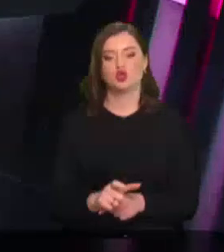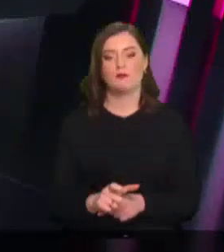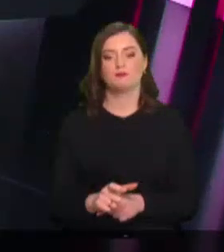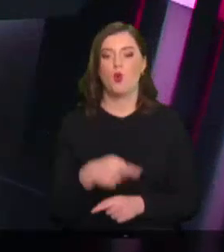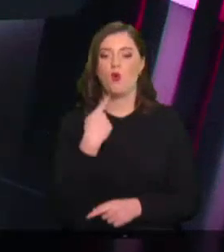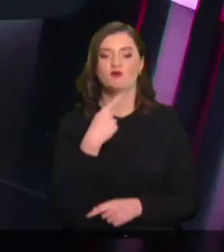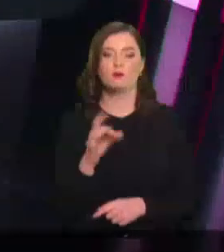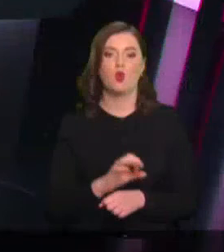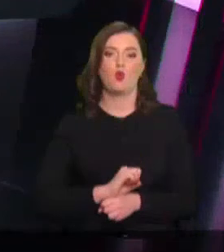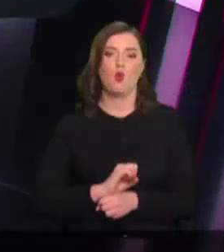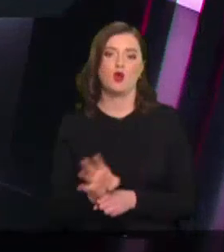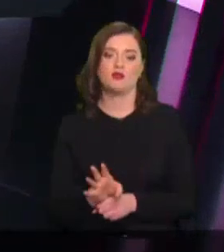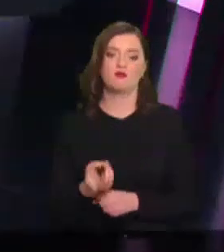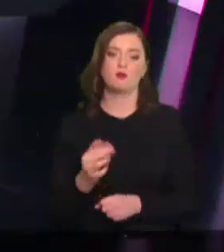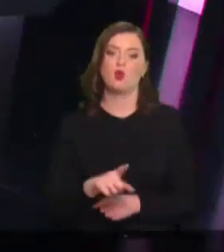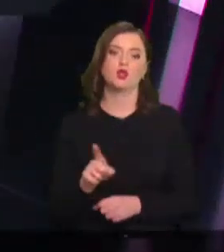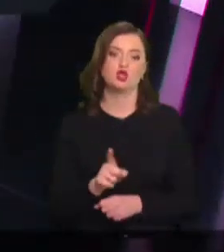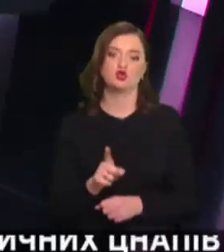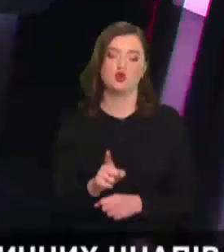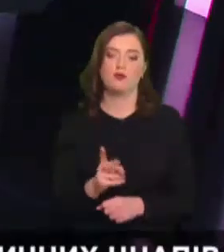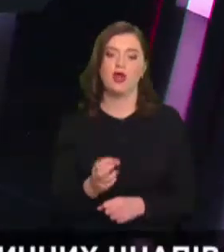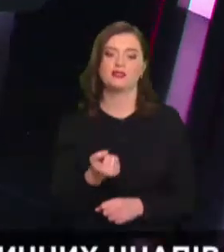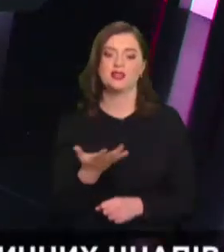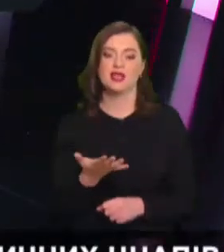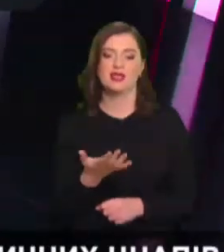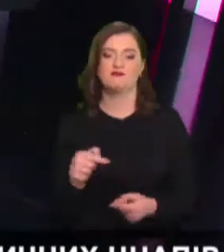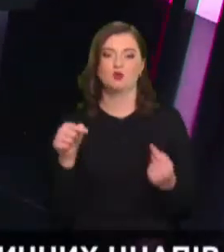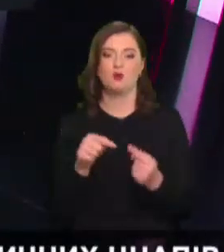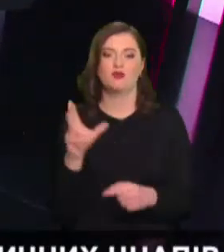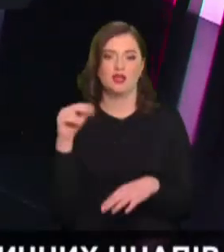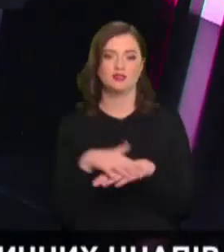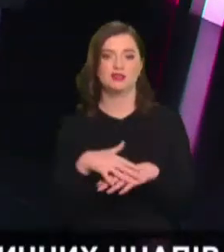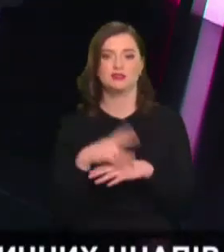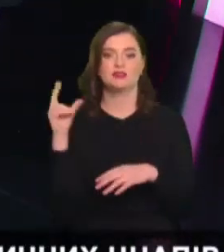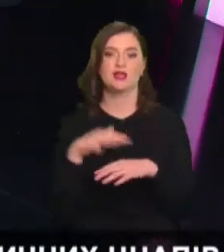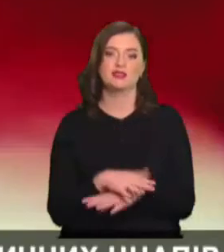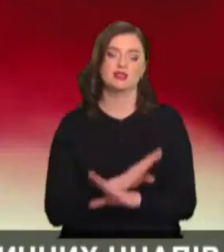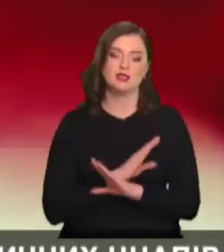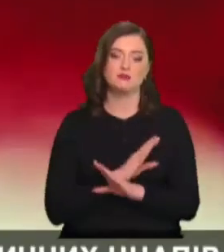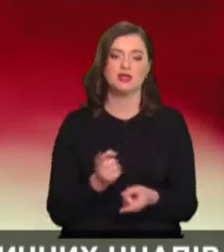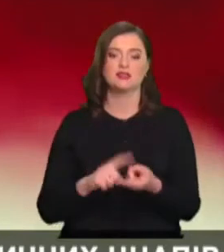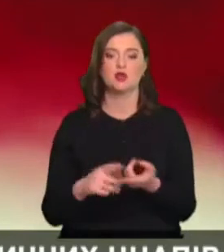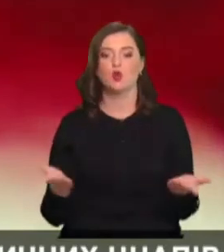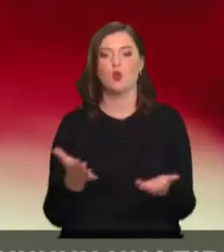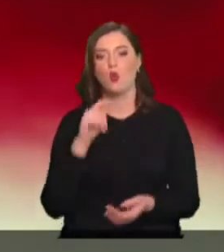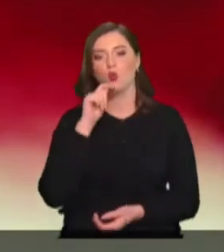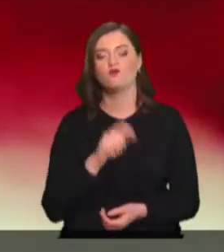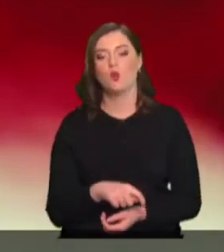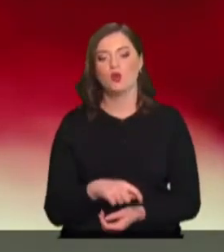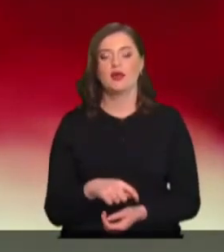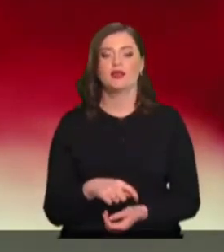Говорили про коронавірус, про те, що, власне, наскільки відповідає статистика дійсності, статистика смертності, згідно якою Україна